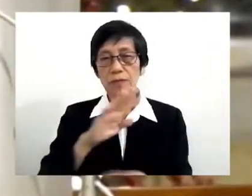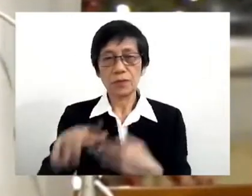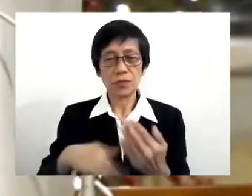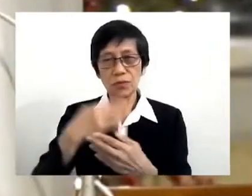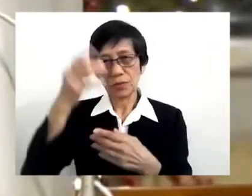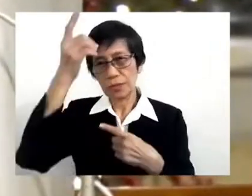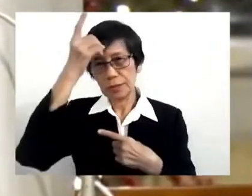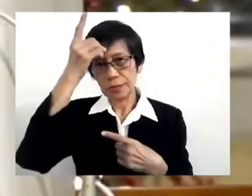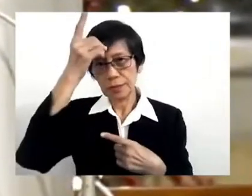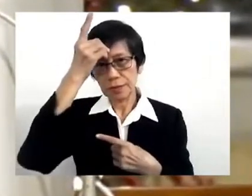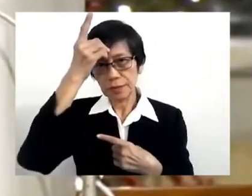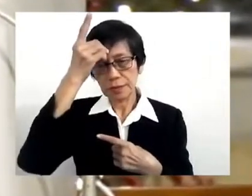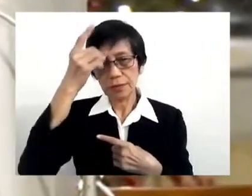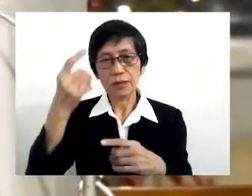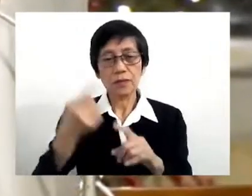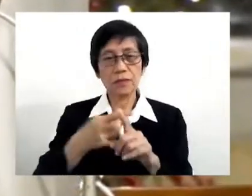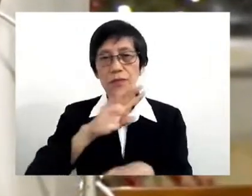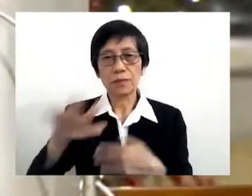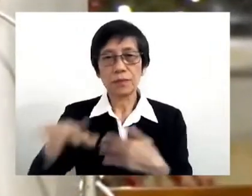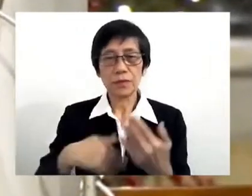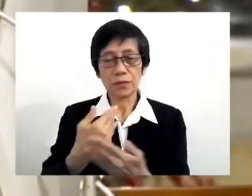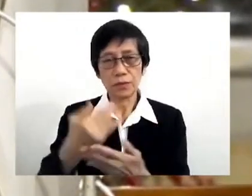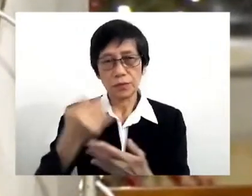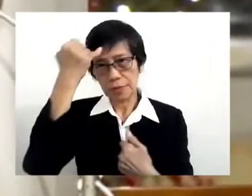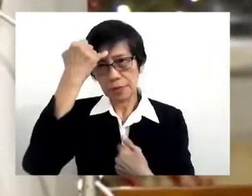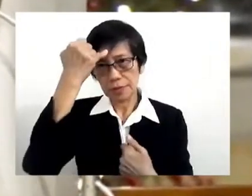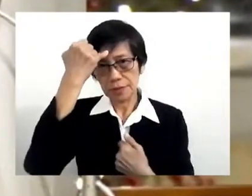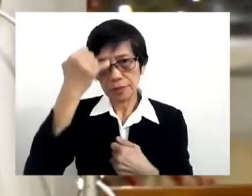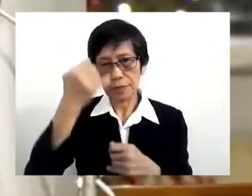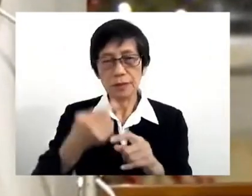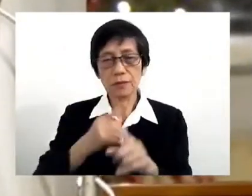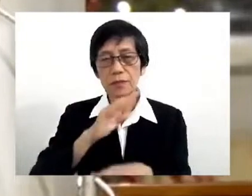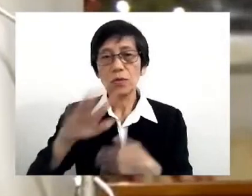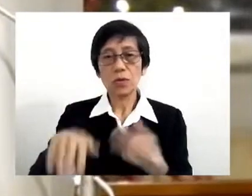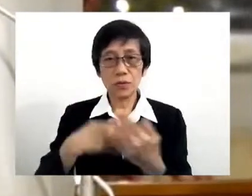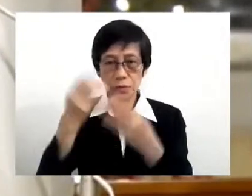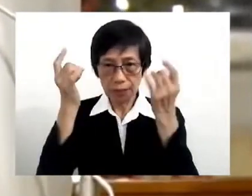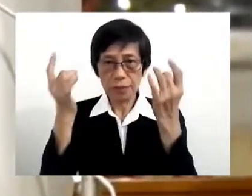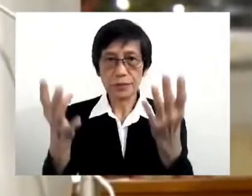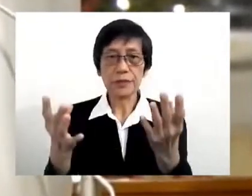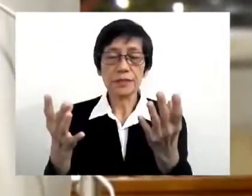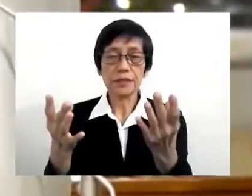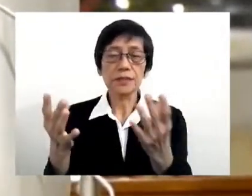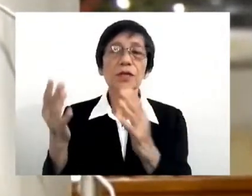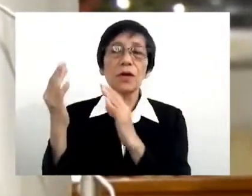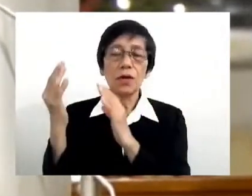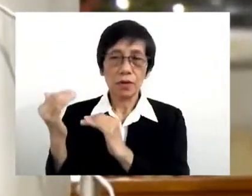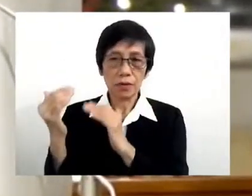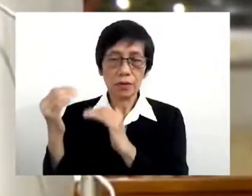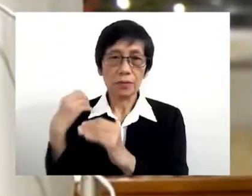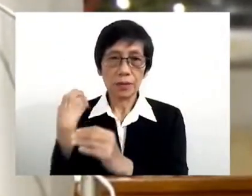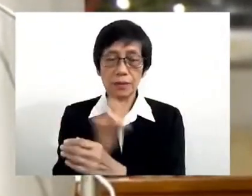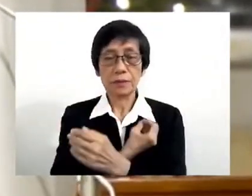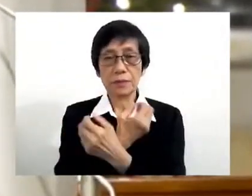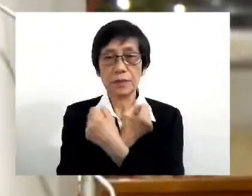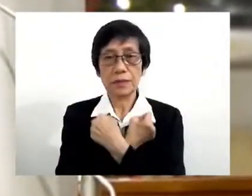sa lahat ng sakit, sa lahat ng kapahamakan, at nawa ang ating mahal na ina